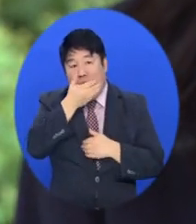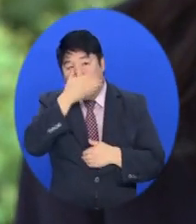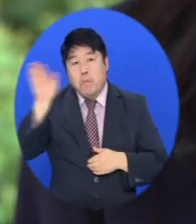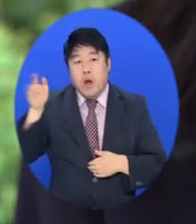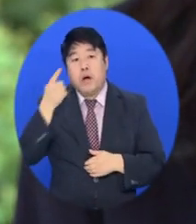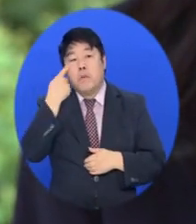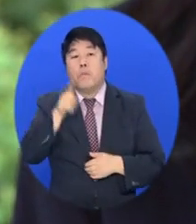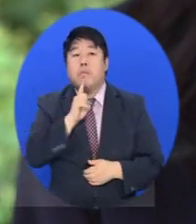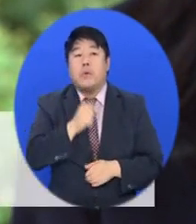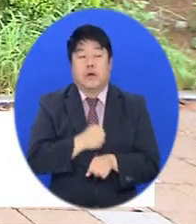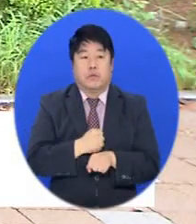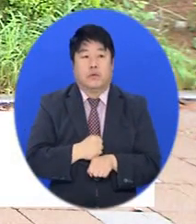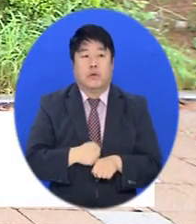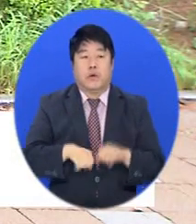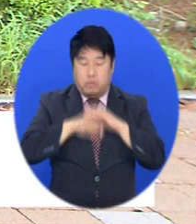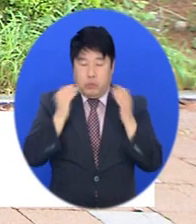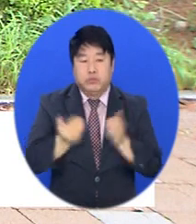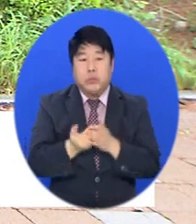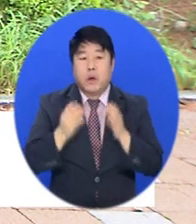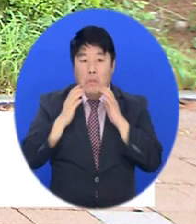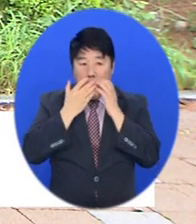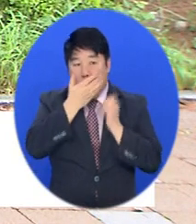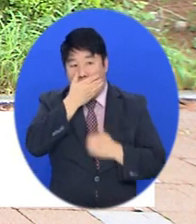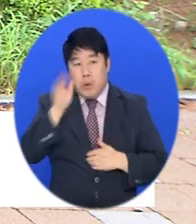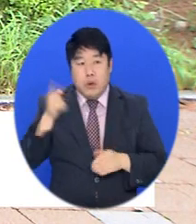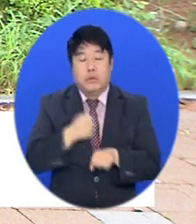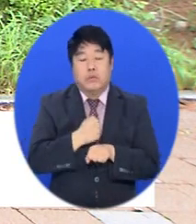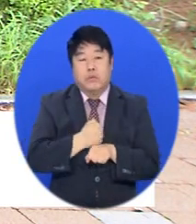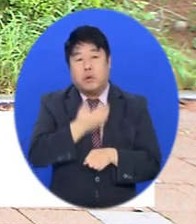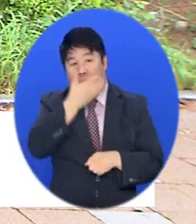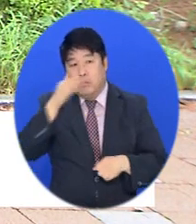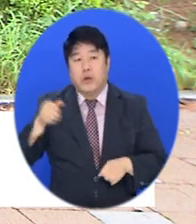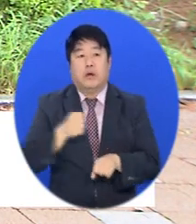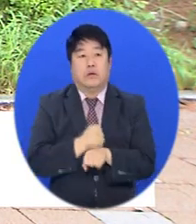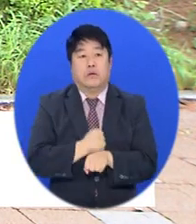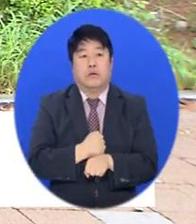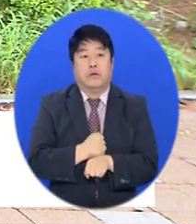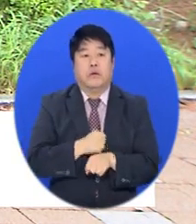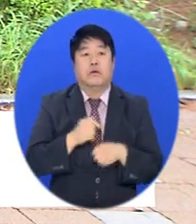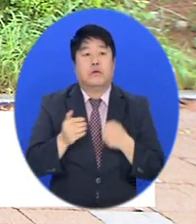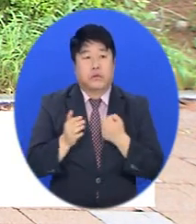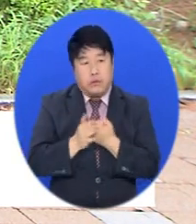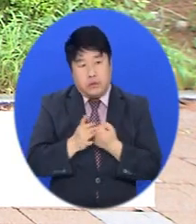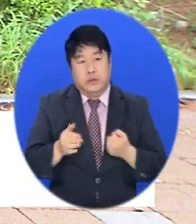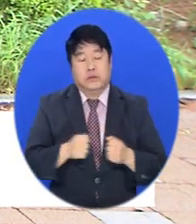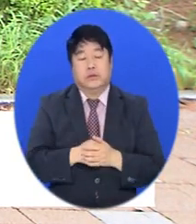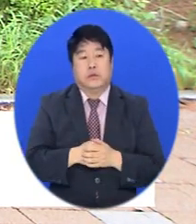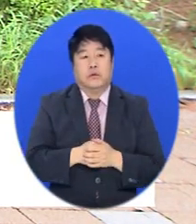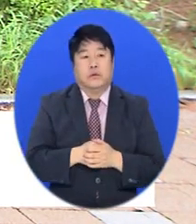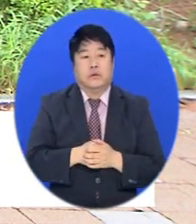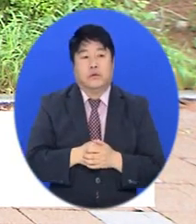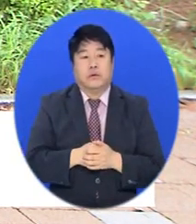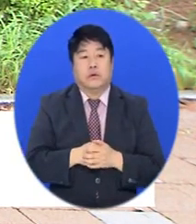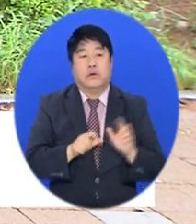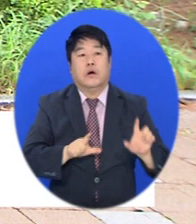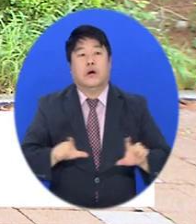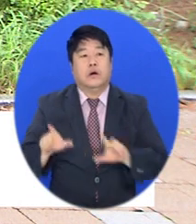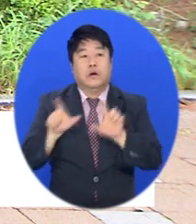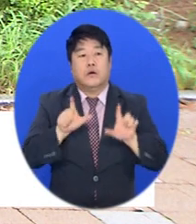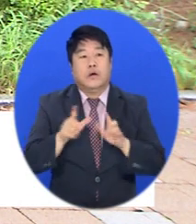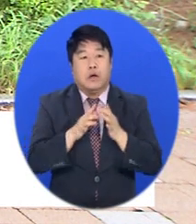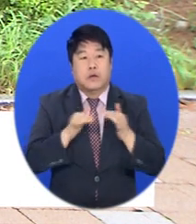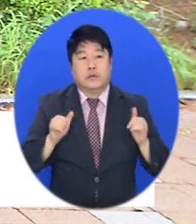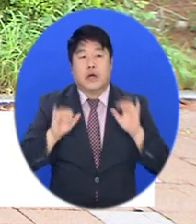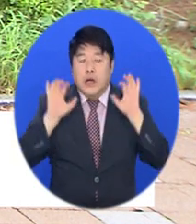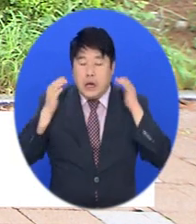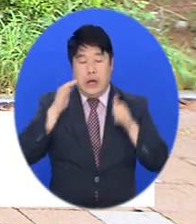했습니다. 다 벗어보세요, 그래. 벌써 벗었어요. 벌써 벗었더니 좀